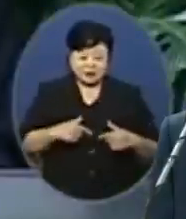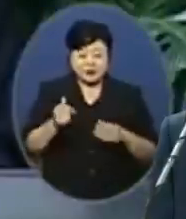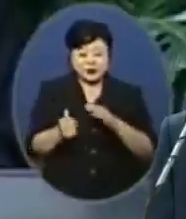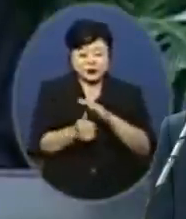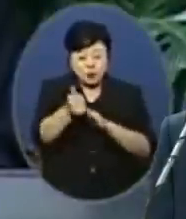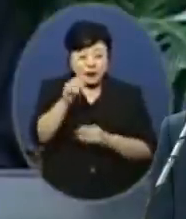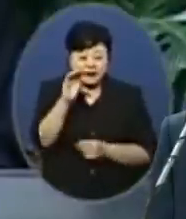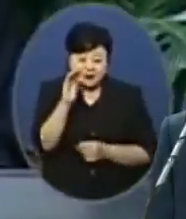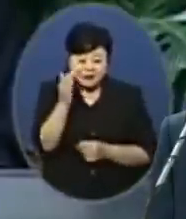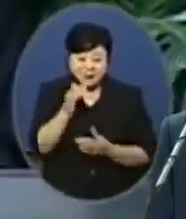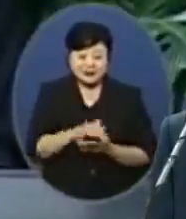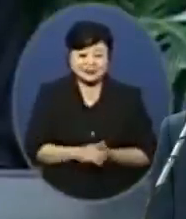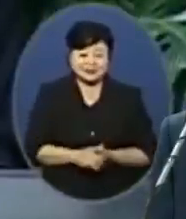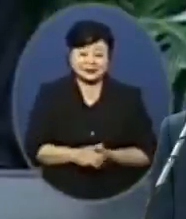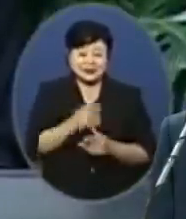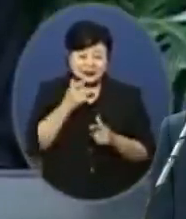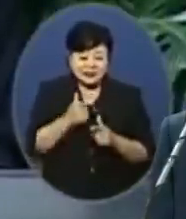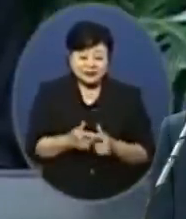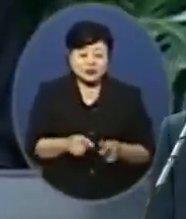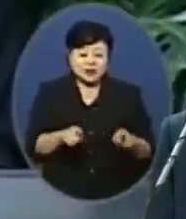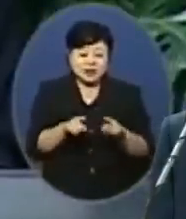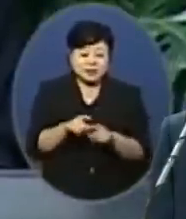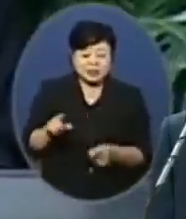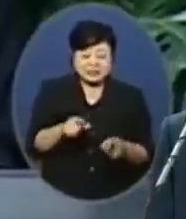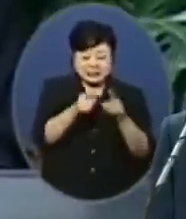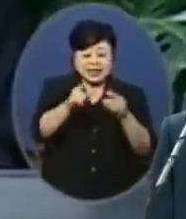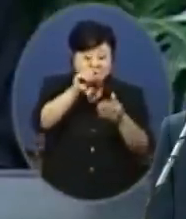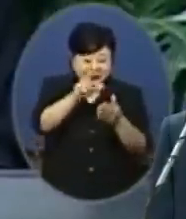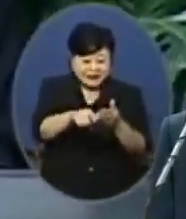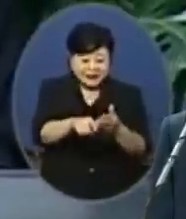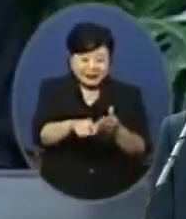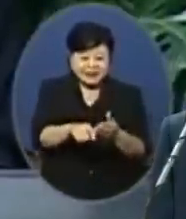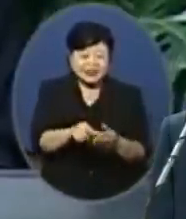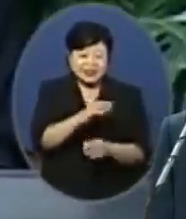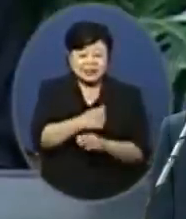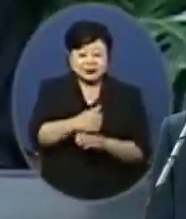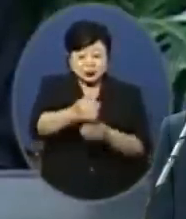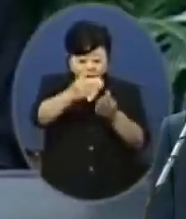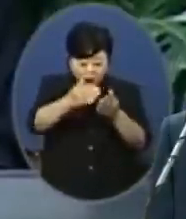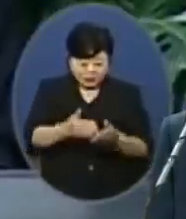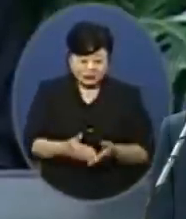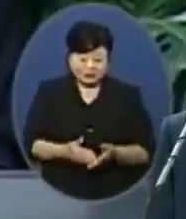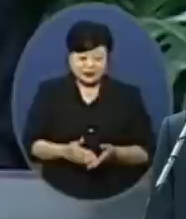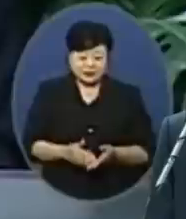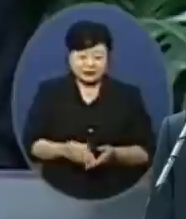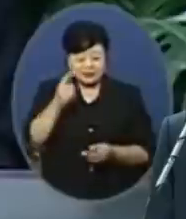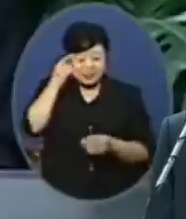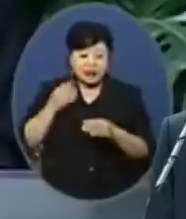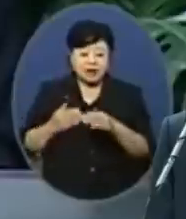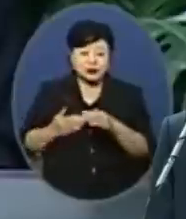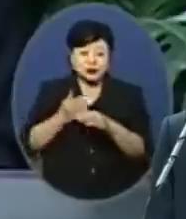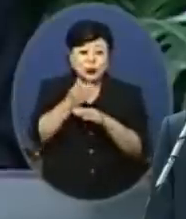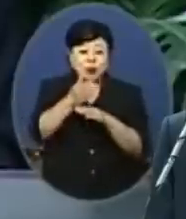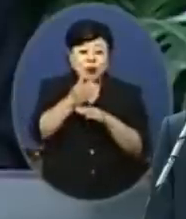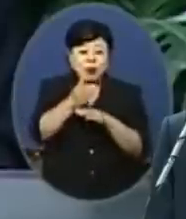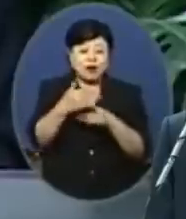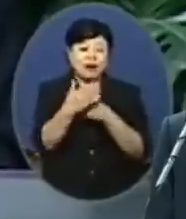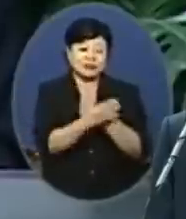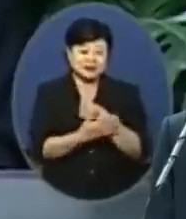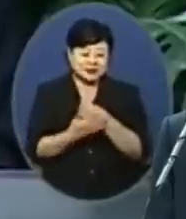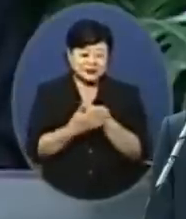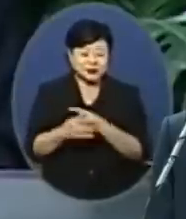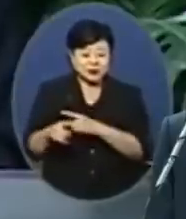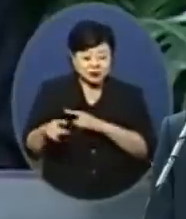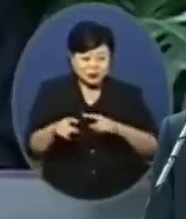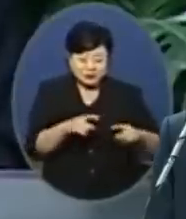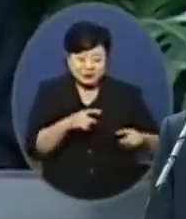소망이 되는 것입니다. 예수님과 같이 살게 되면 여러분은 그리스도를 통해서 상상을 초월한 은총을 누리게